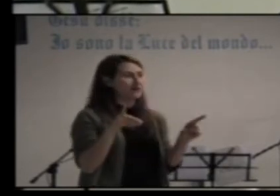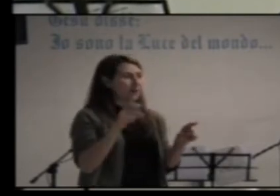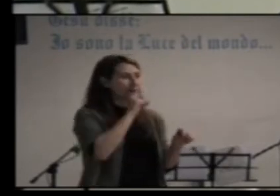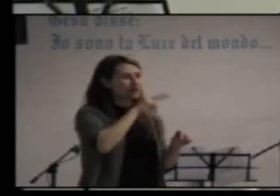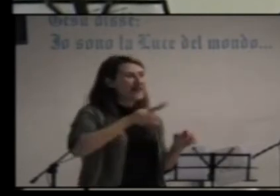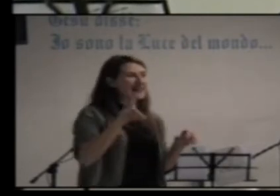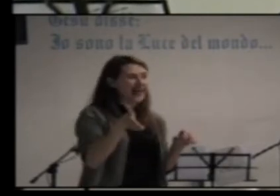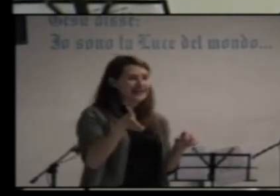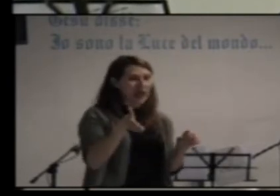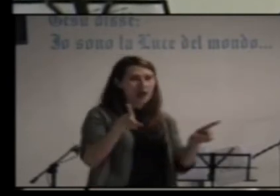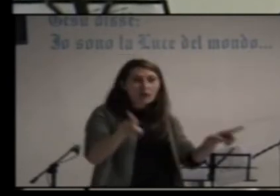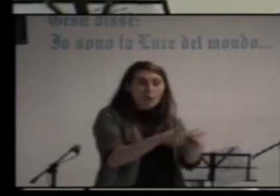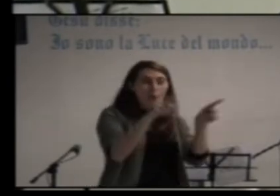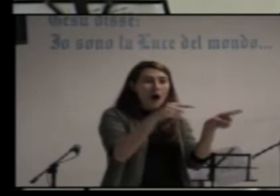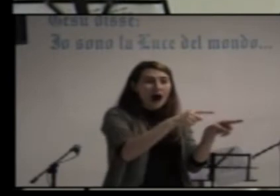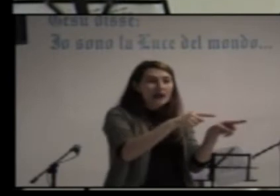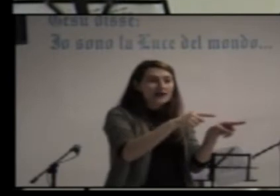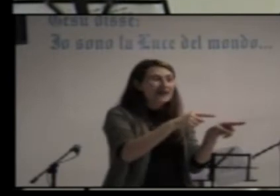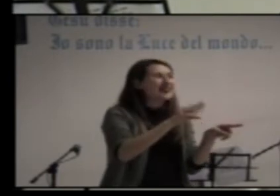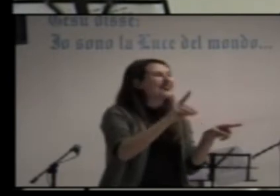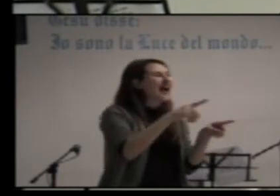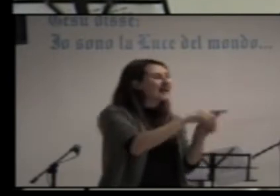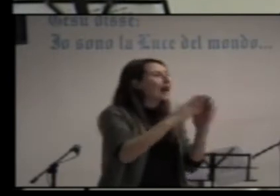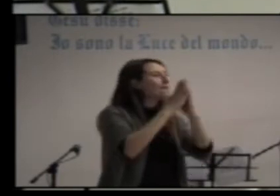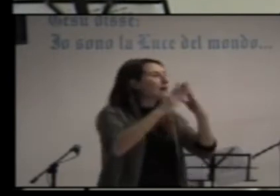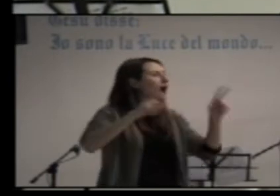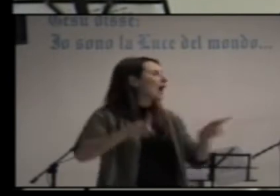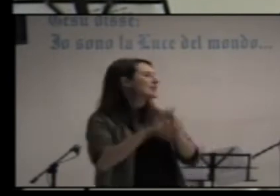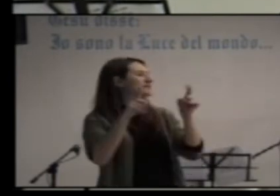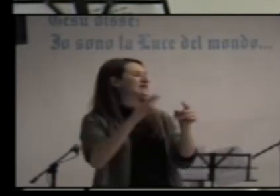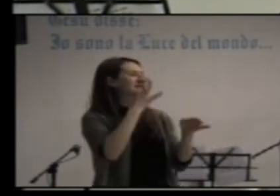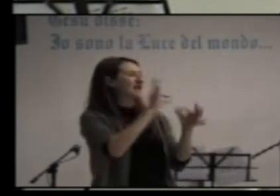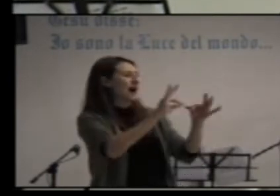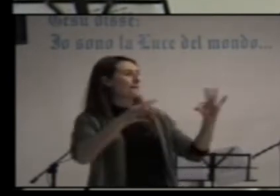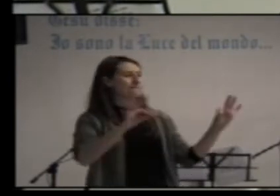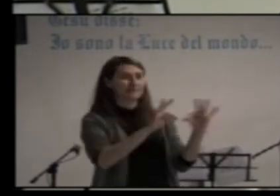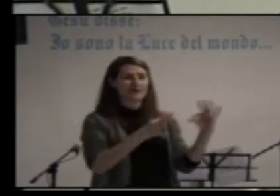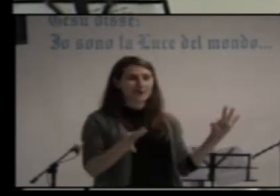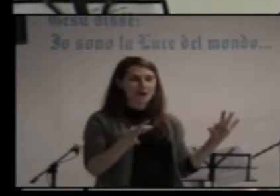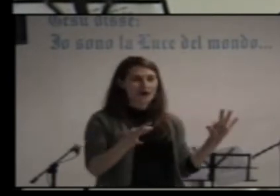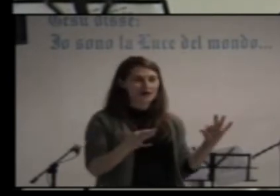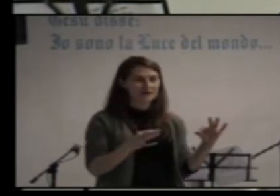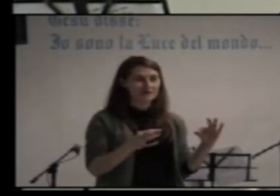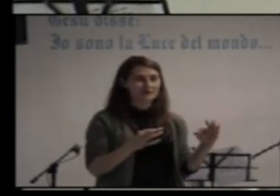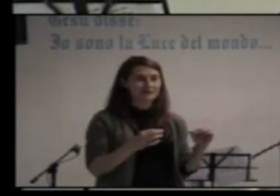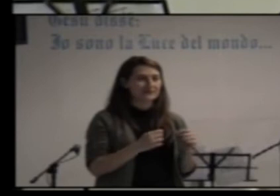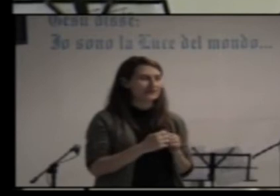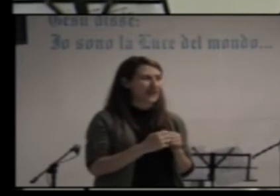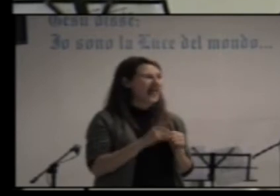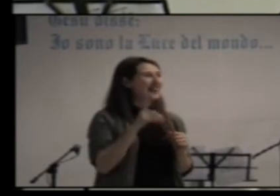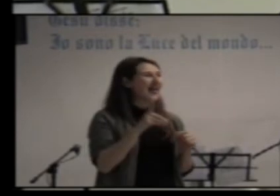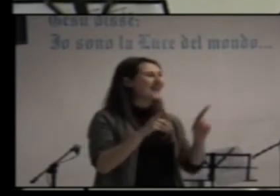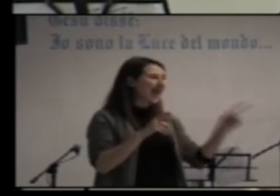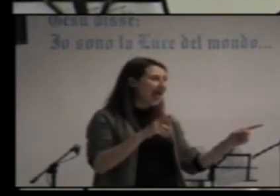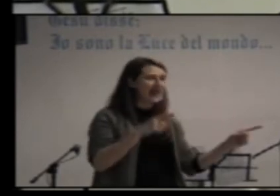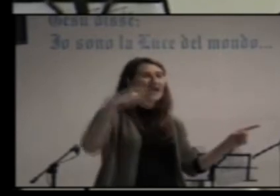nel capitolo 9, al versetto 4, fa esattamente la stessa identica preghiera. Daniele e